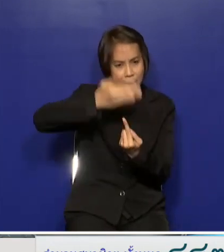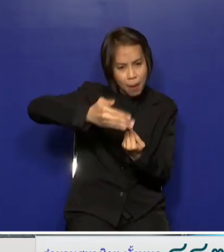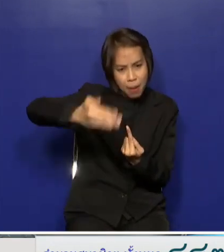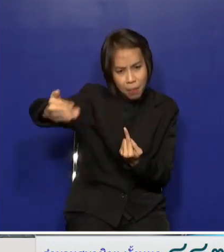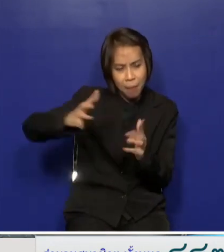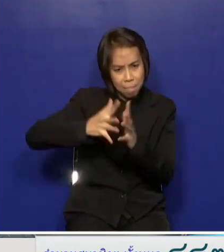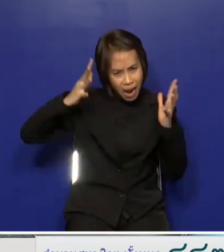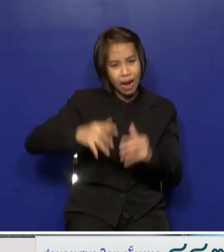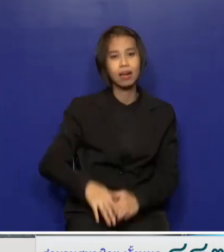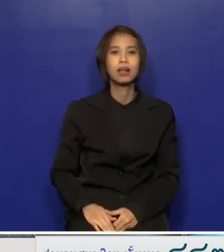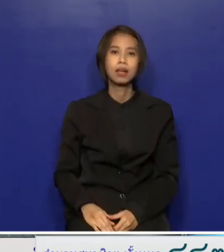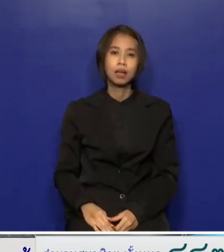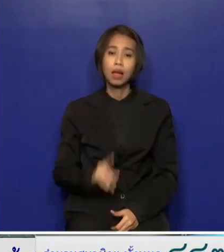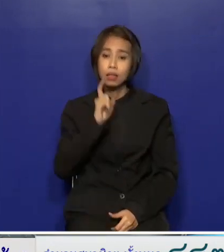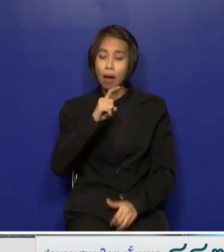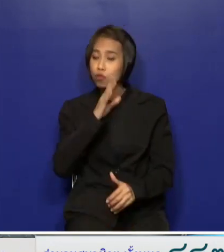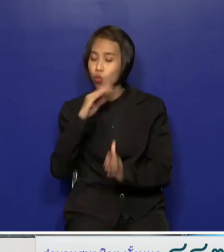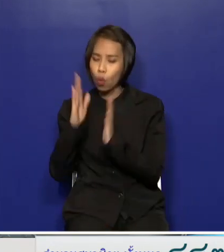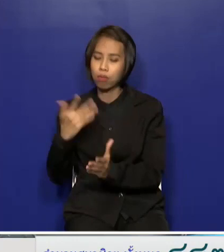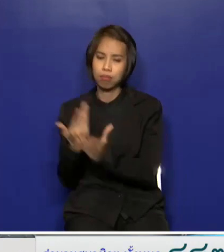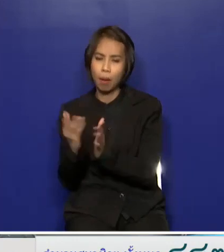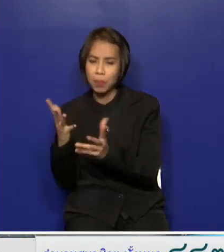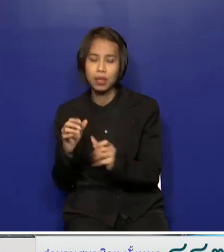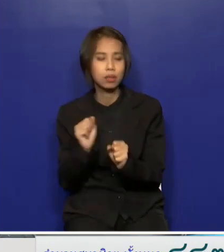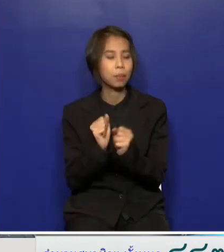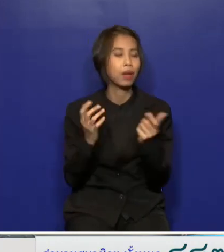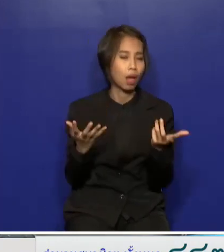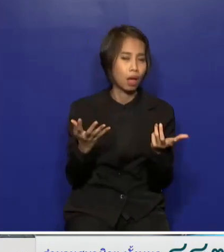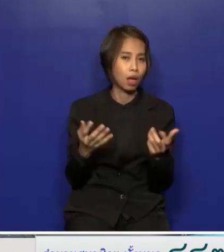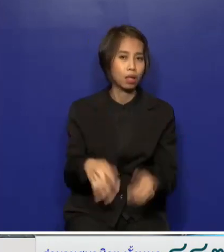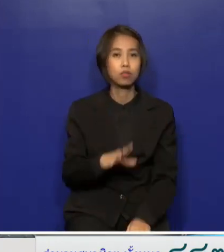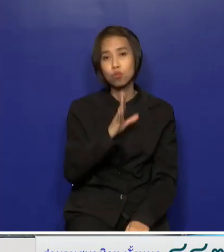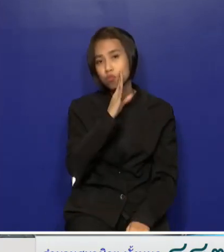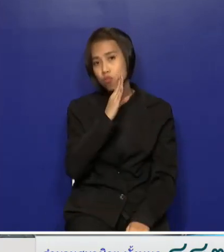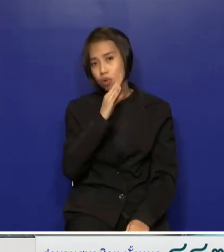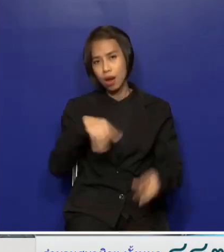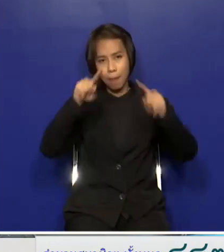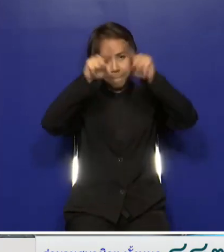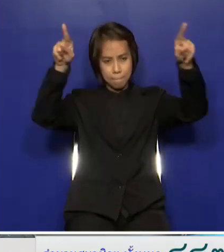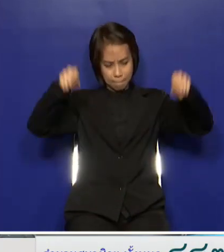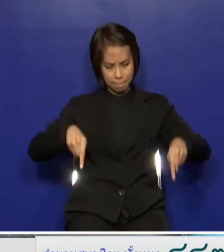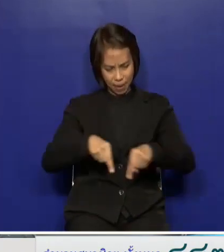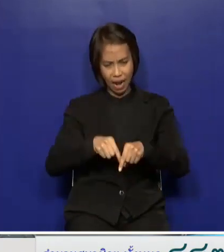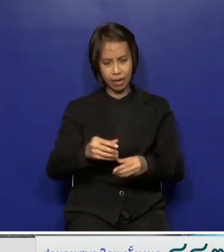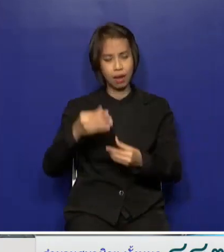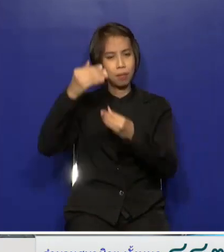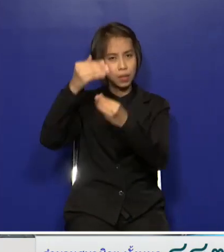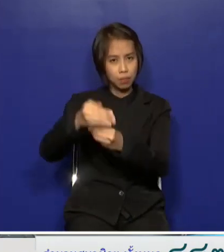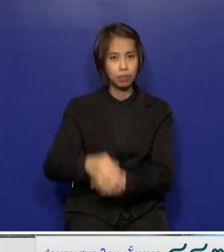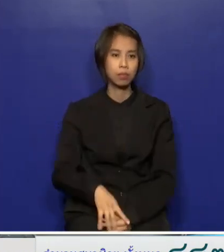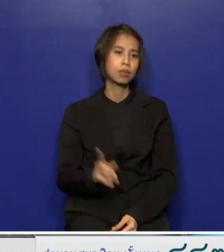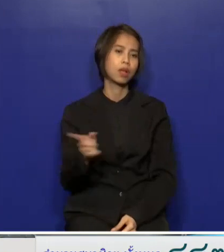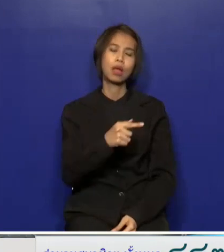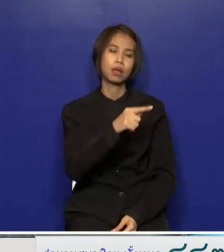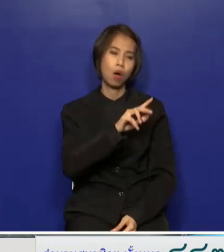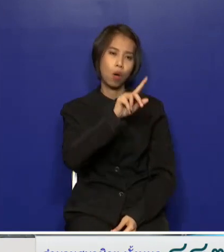เอ่ถ้าคนไมมตงจะเข้าไปได้ไผมวาหนาที่ทจะนำไปติดหรือคนออกไปออกกถมาเลยใหเป็่าทขก nossasต